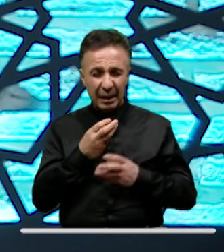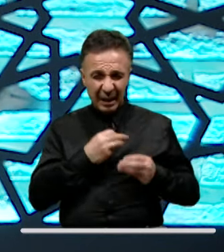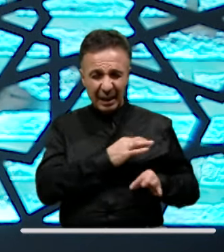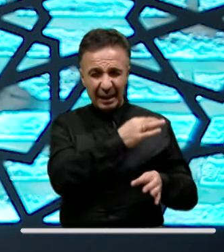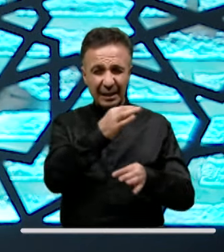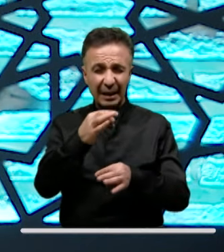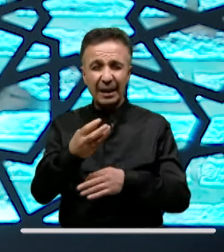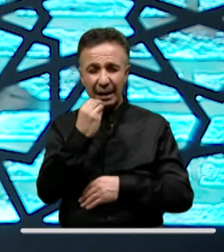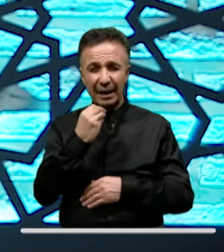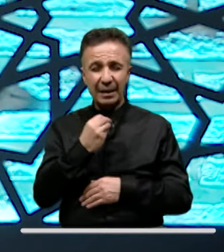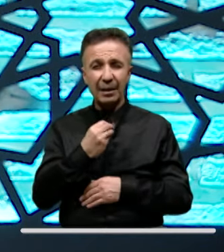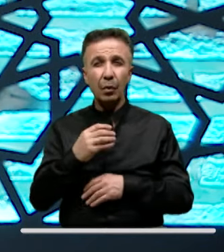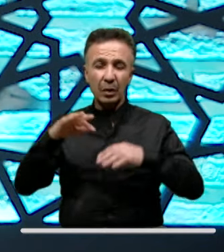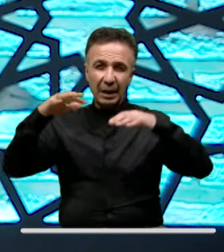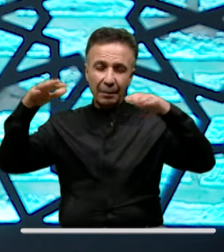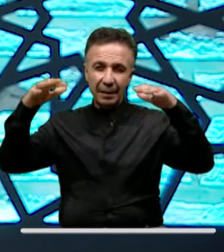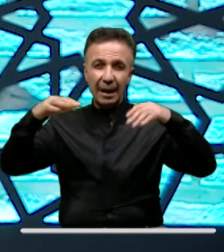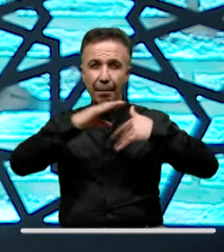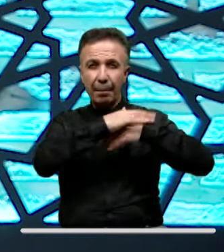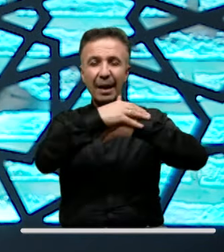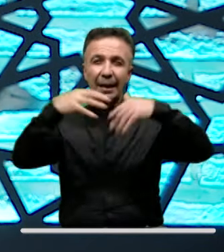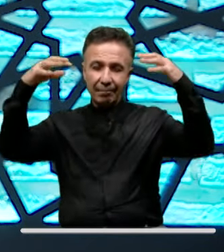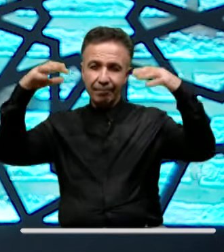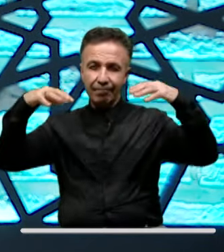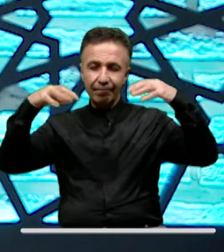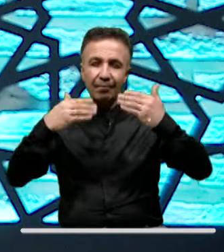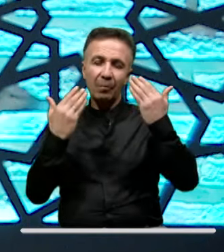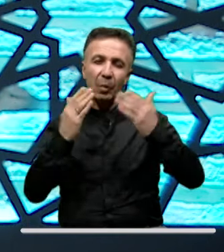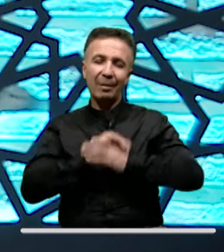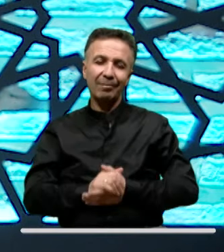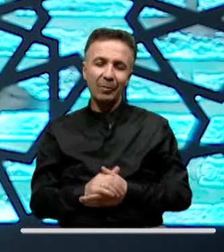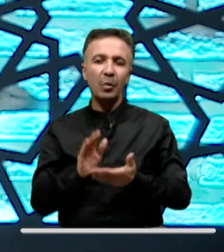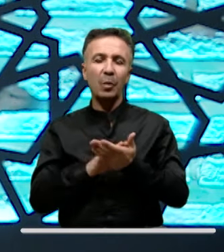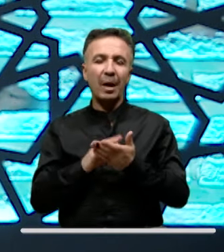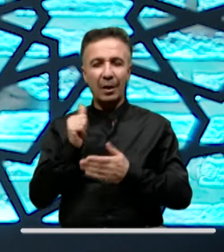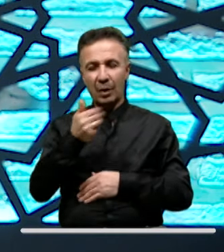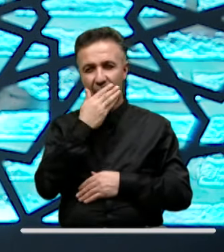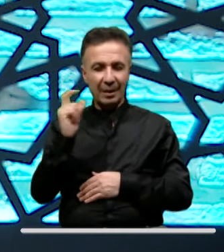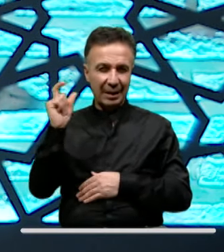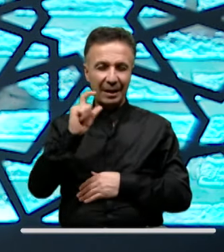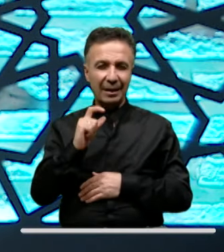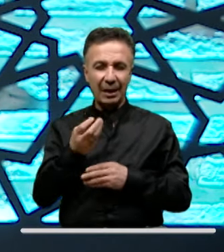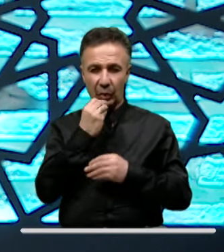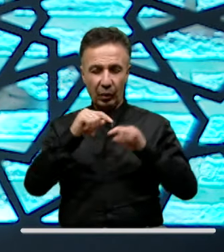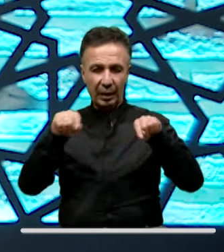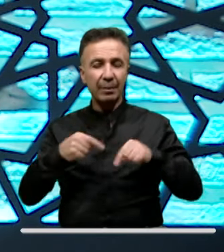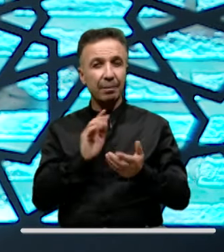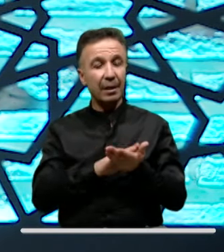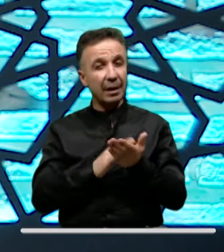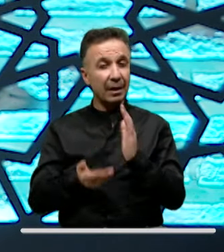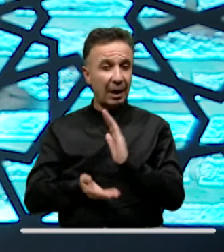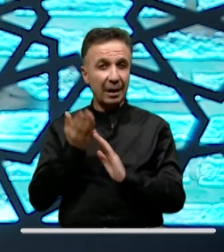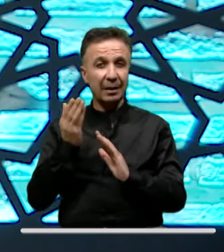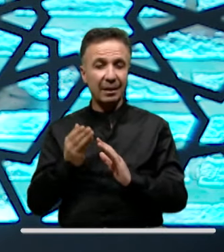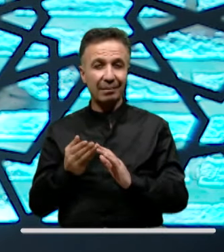üzerinize melekler insin. Ne güzel bir dua ve tavsiye aslında. Şu mübarek günlerde soframız bereketlensin,